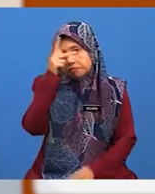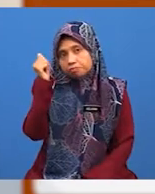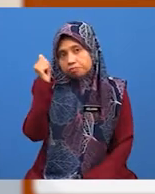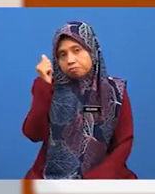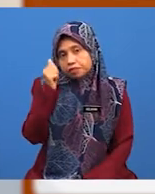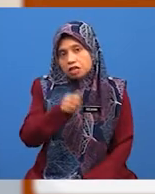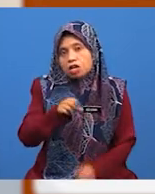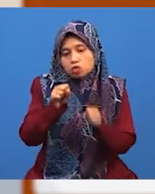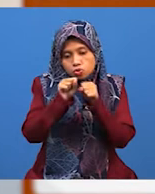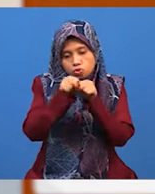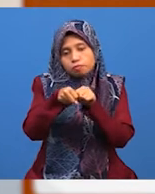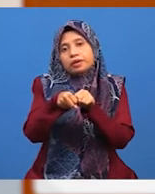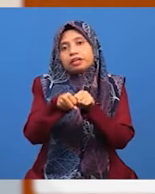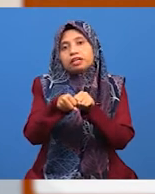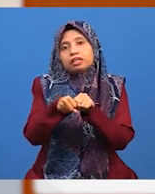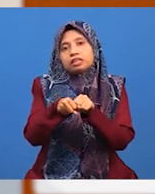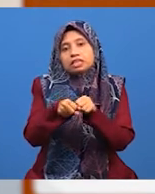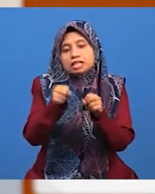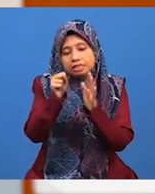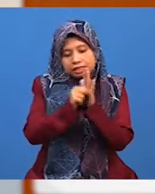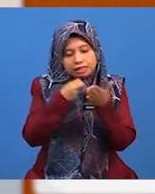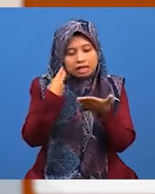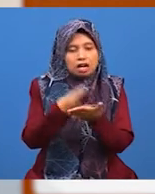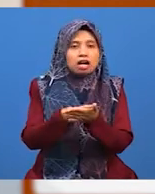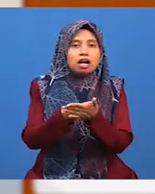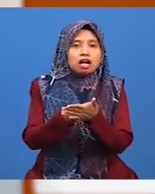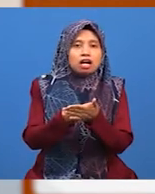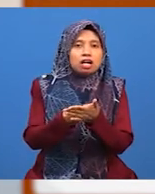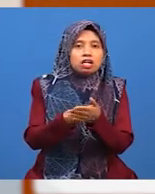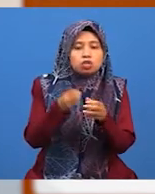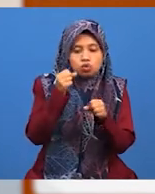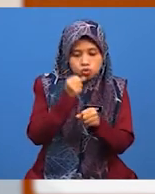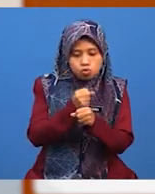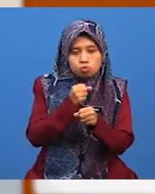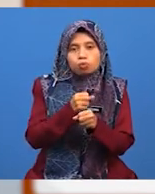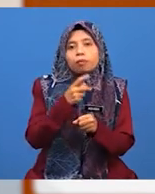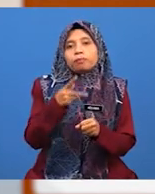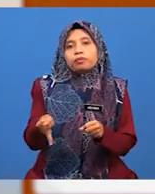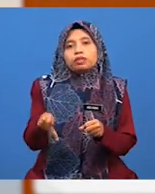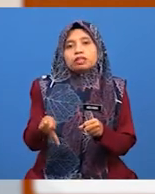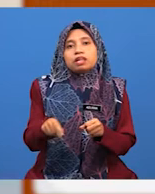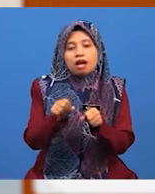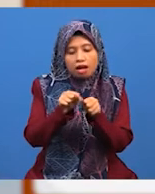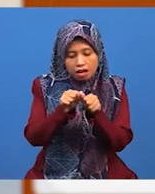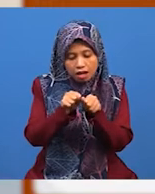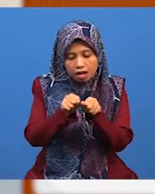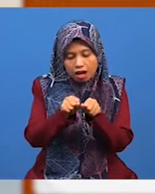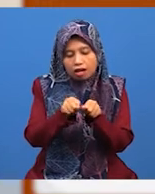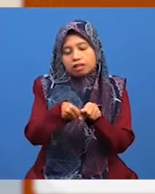kerana, supaya, sehingga, sungguh pun dan